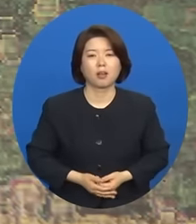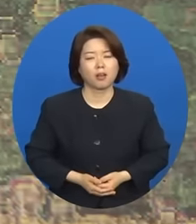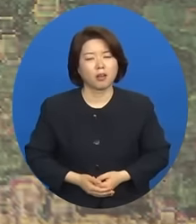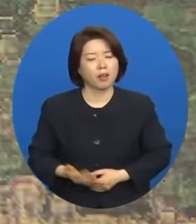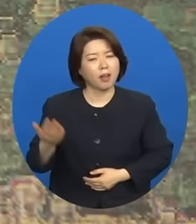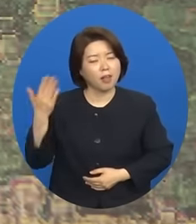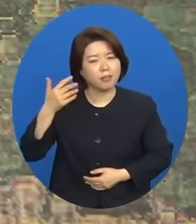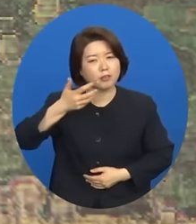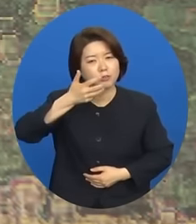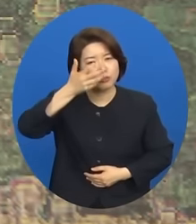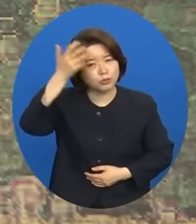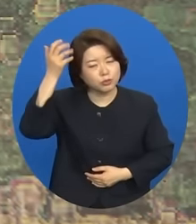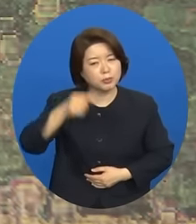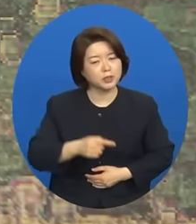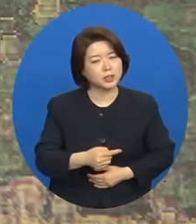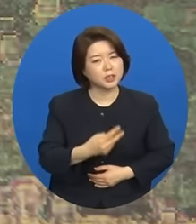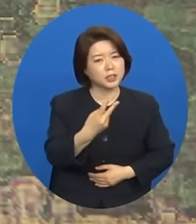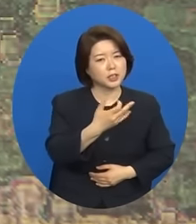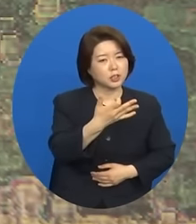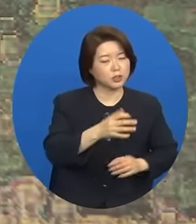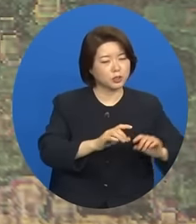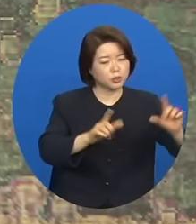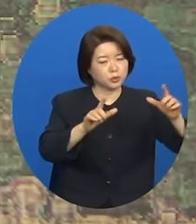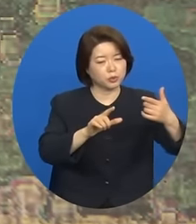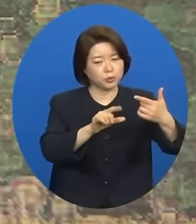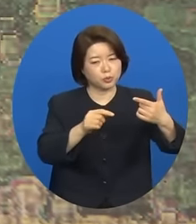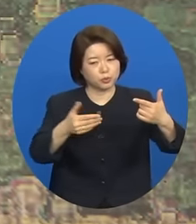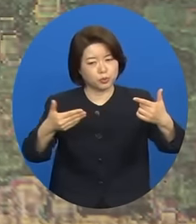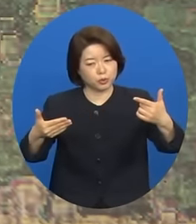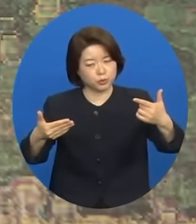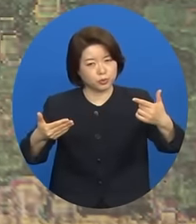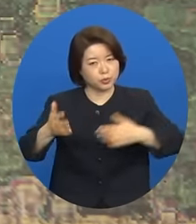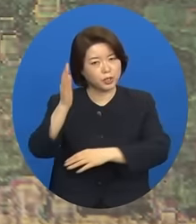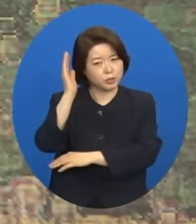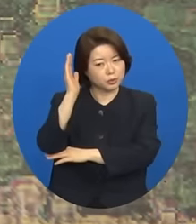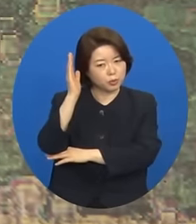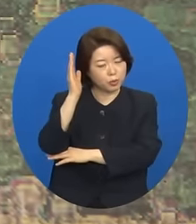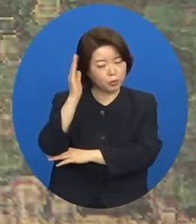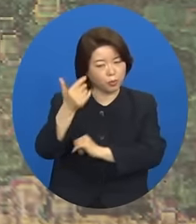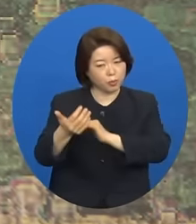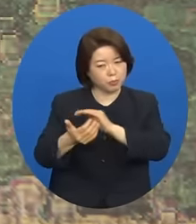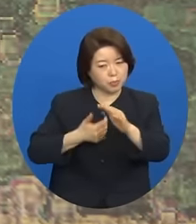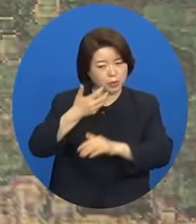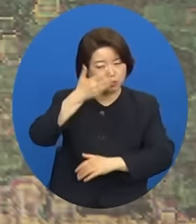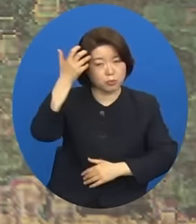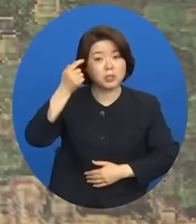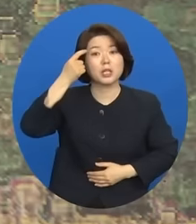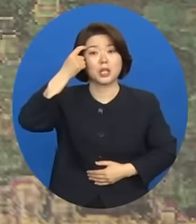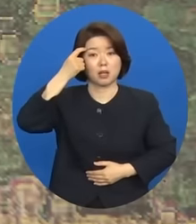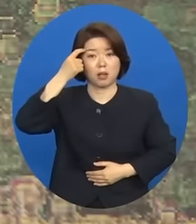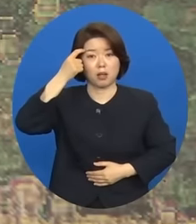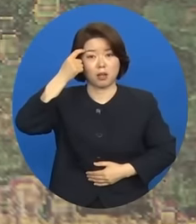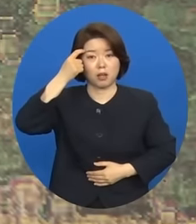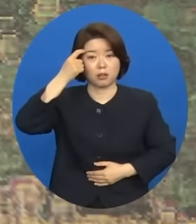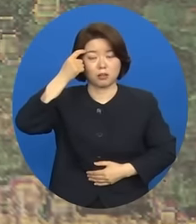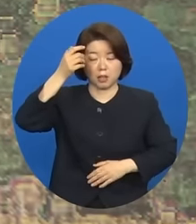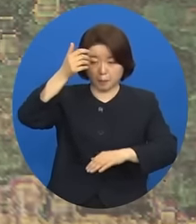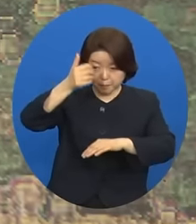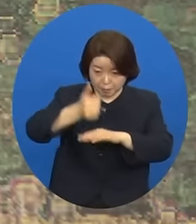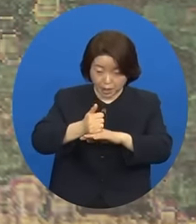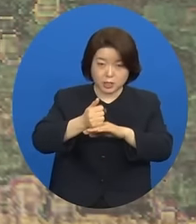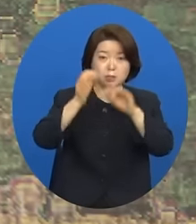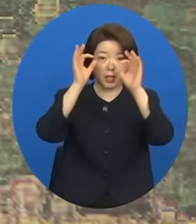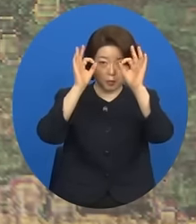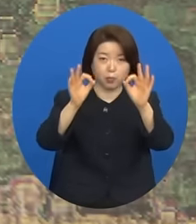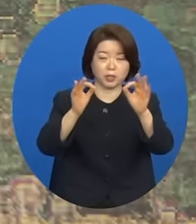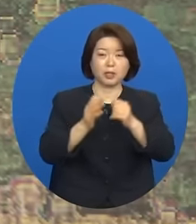꿈이 2019년 6월 9일 설교 꿈을 미리 꾼 줄 알았어요. 근데 나중에 아는 것은